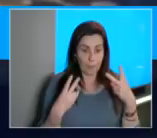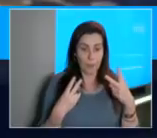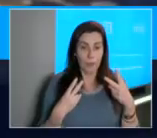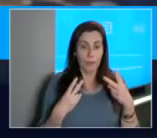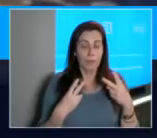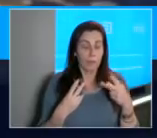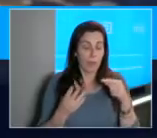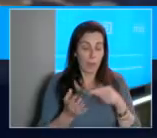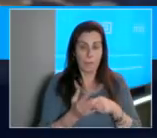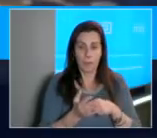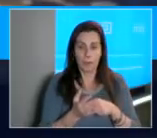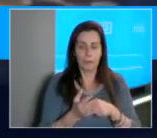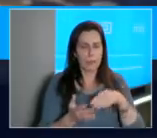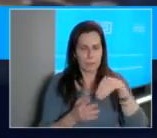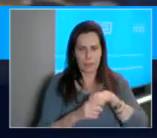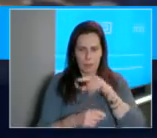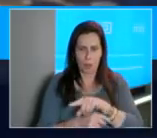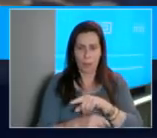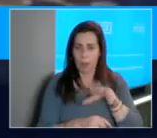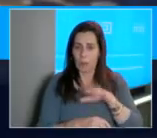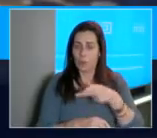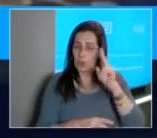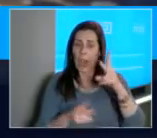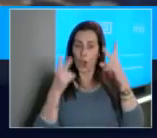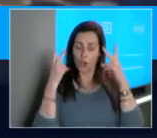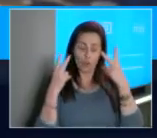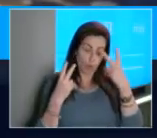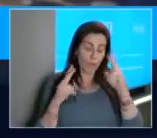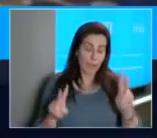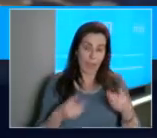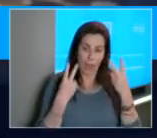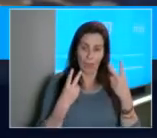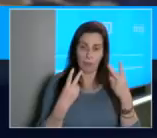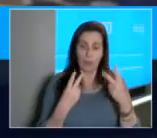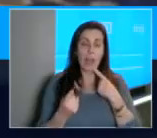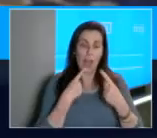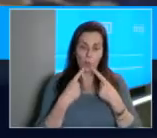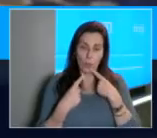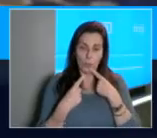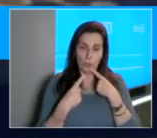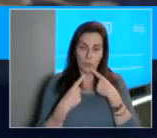חשובים והמהותיים נמצאים שם. גם הרבה יותר חשוב, קל לדון